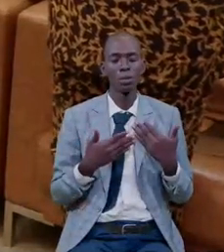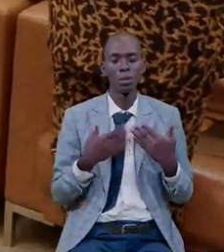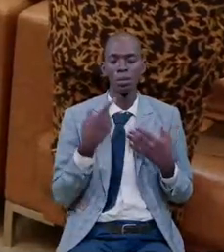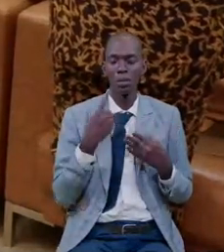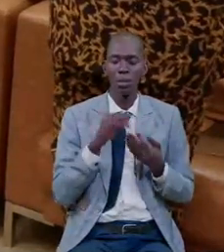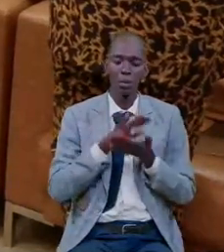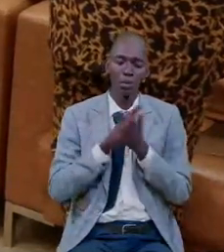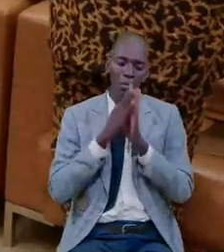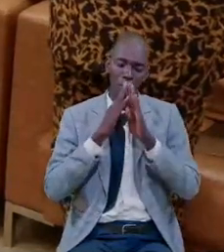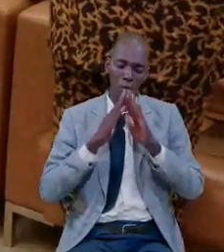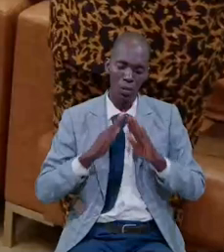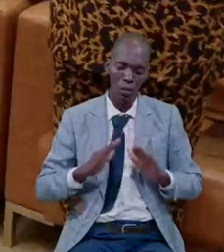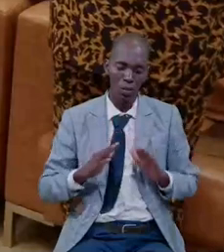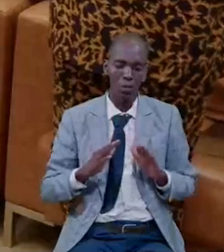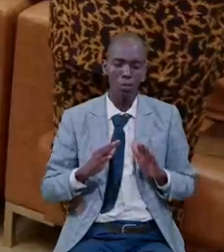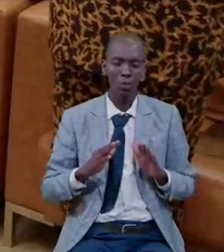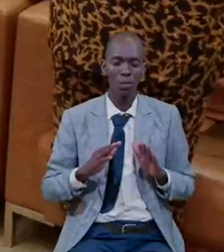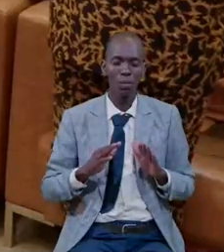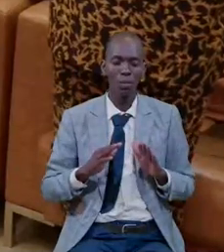la paix,